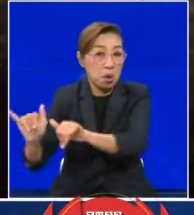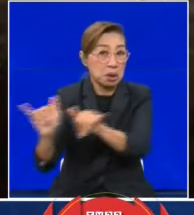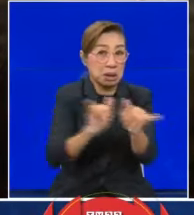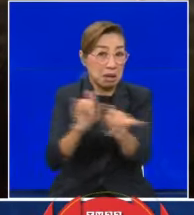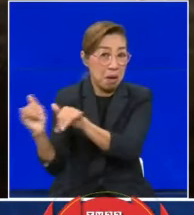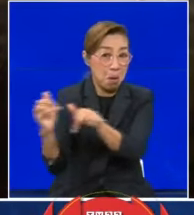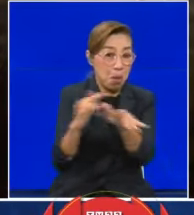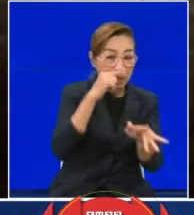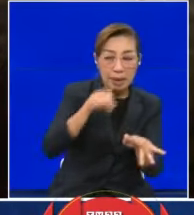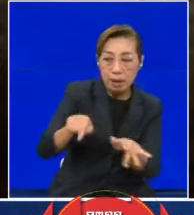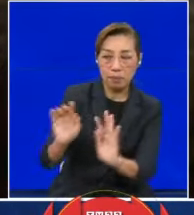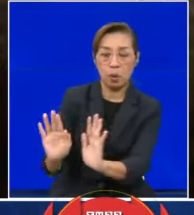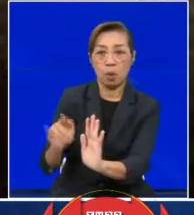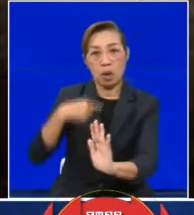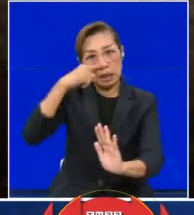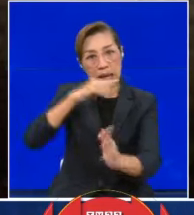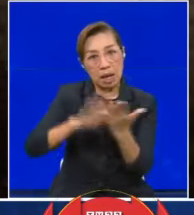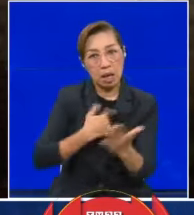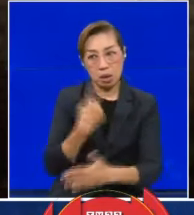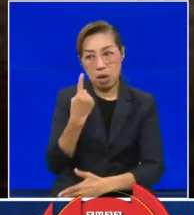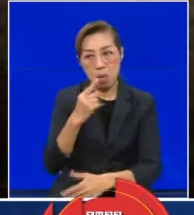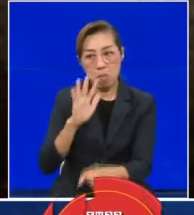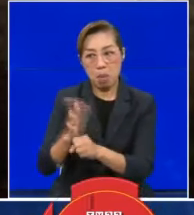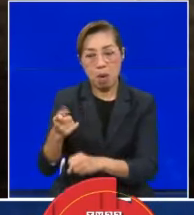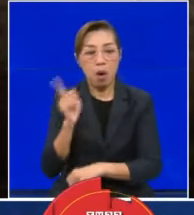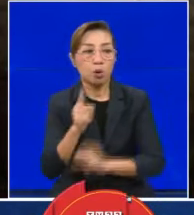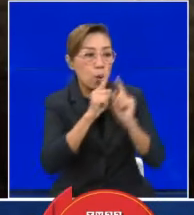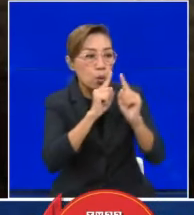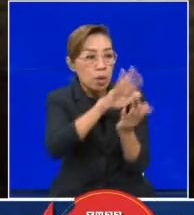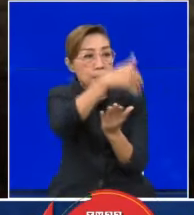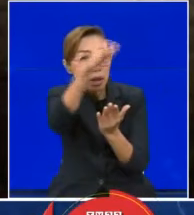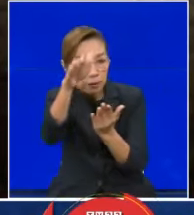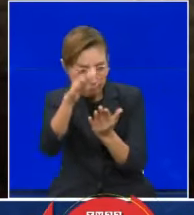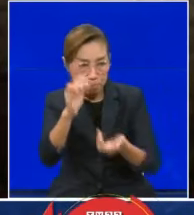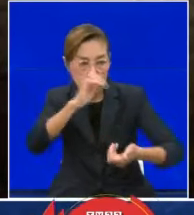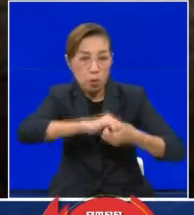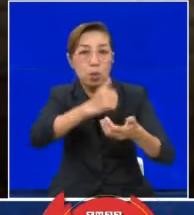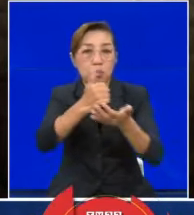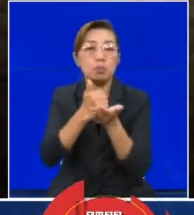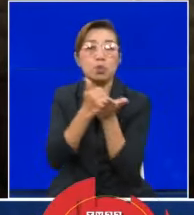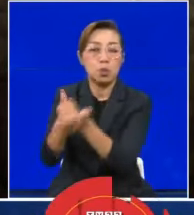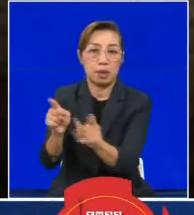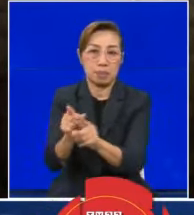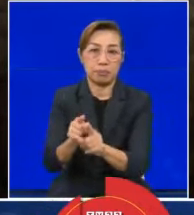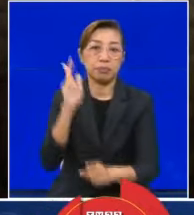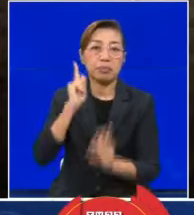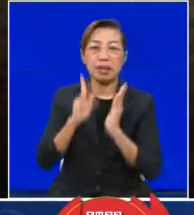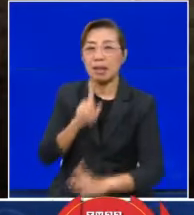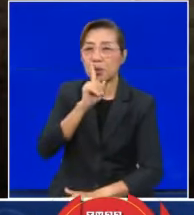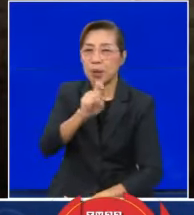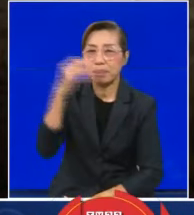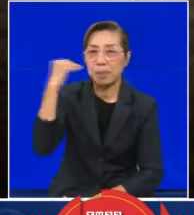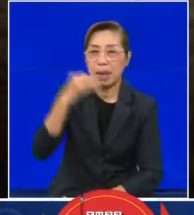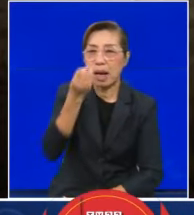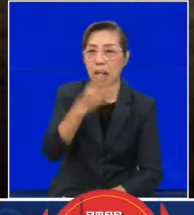องนี้คือเขาบอกว่าไม่สามารถทำได้โดยลำพังก็ต้องชวนต่างประเทศเข้ามาร่วมด้วยนะคะประเด็นที่นักข่าวถามกันเยอะมากก็คือเ